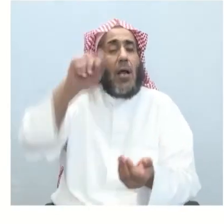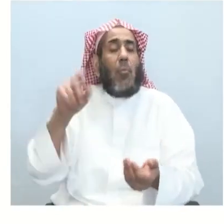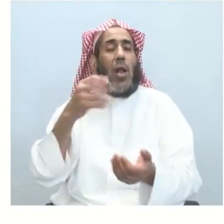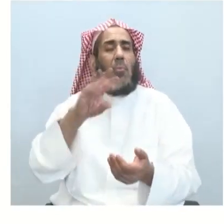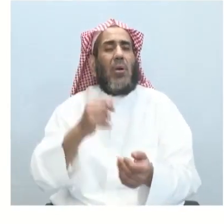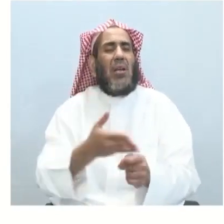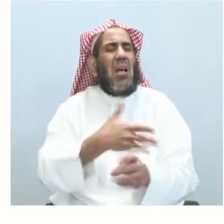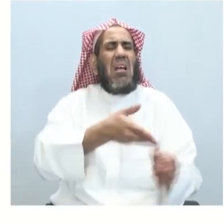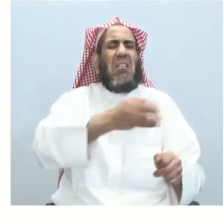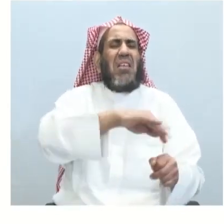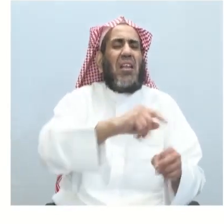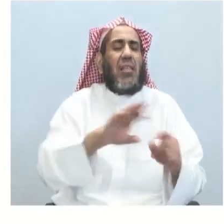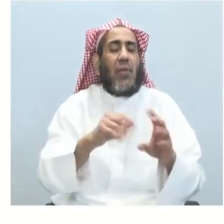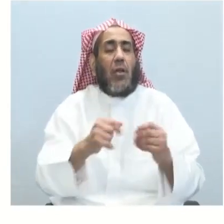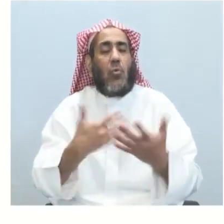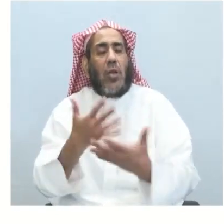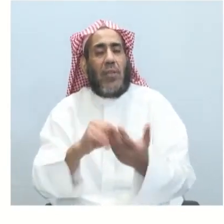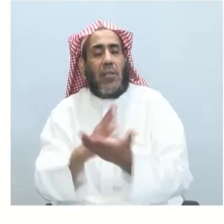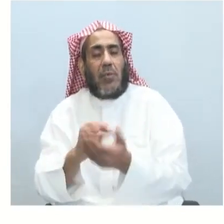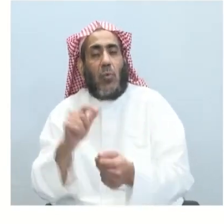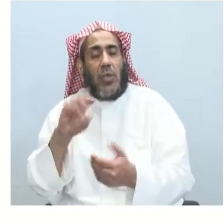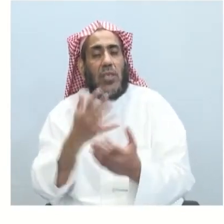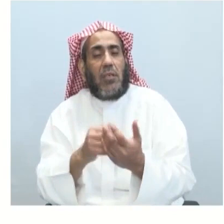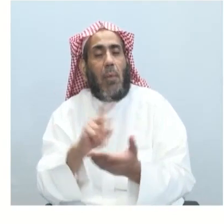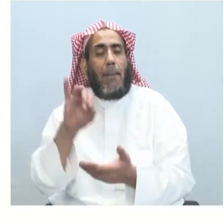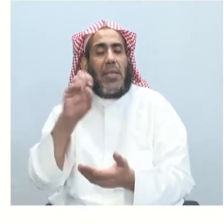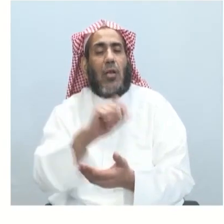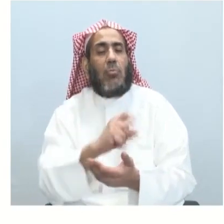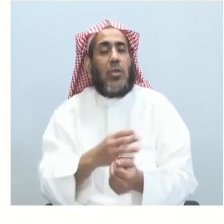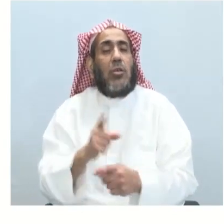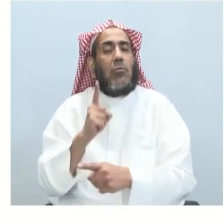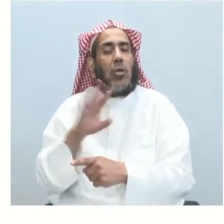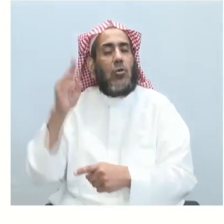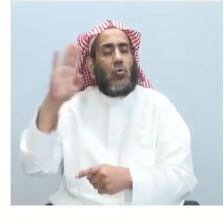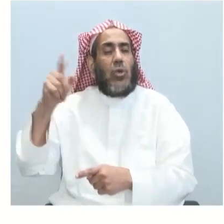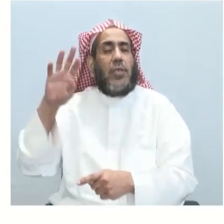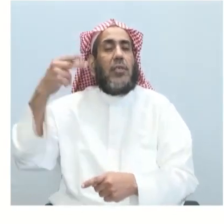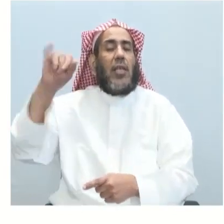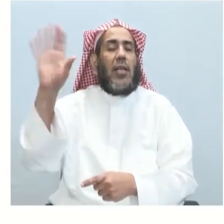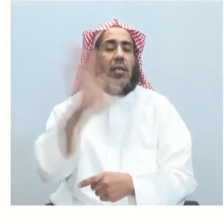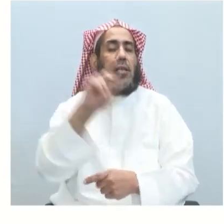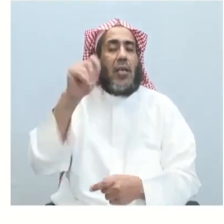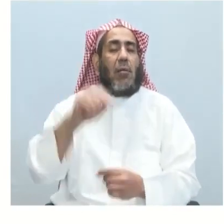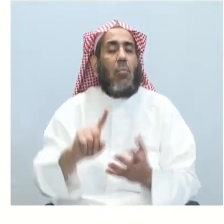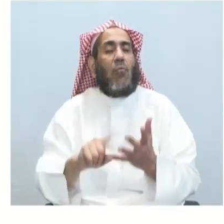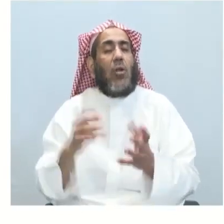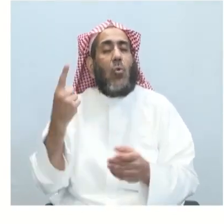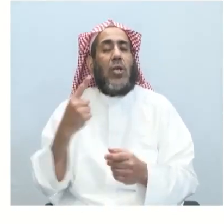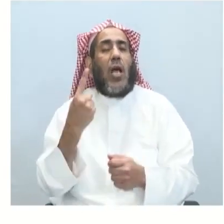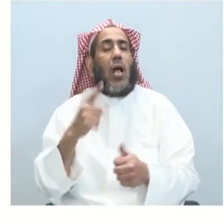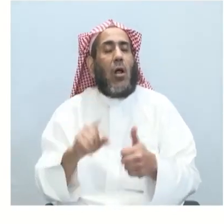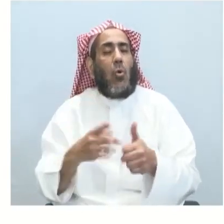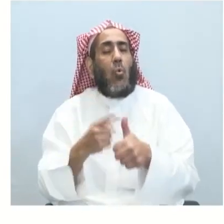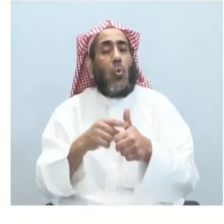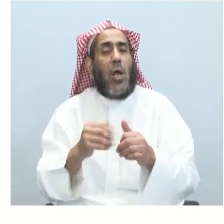يرثي فقيها طبعا يشاركني في تقديم هذا الدرس في لغه الاشاره الاستاذ محمد القبيشي نحن في الوحده الاولى الادب القديم ما